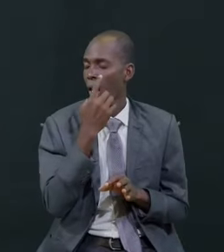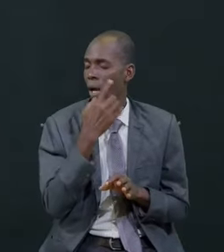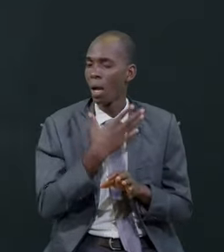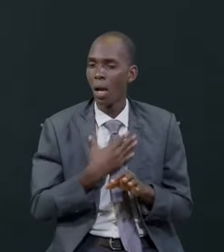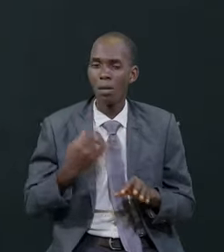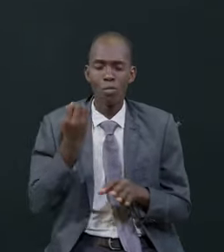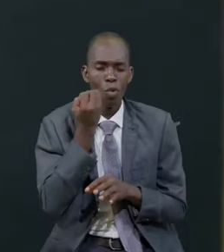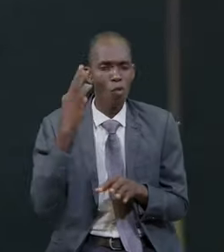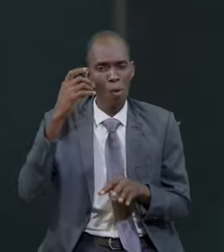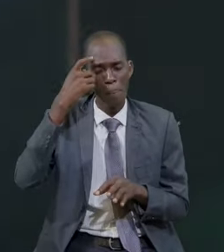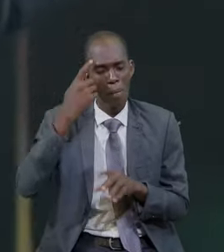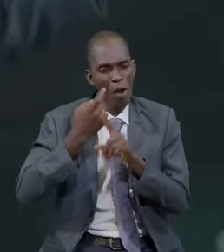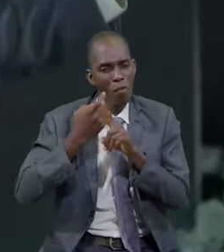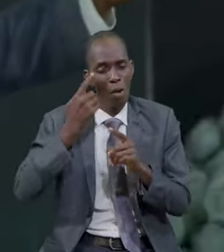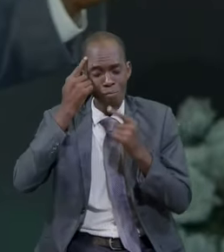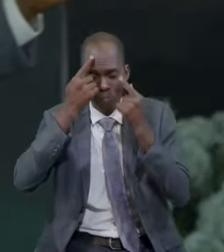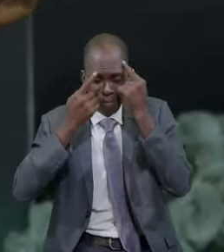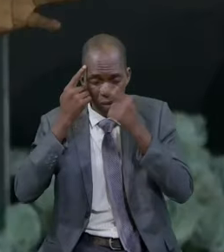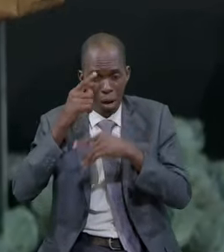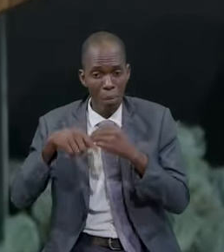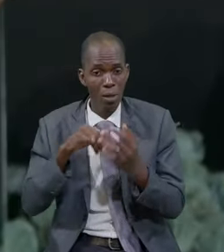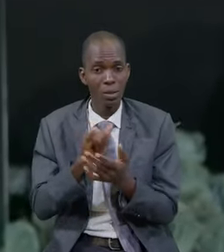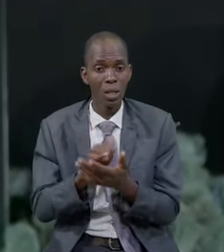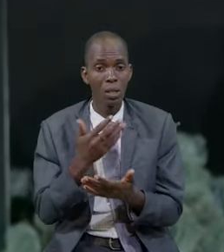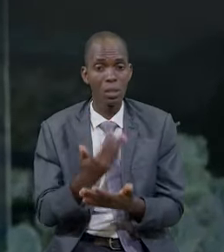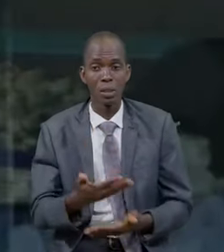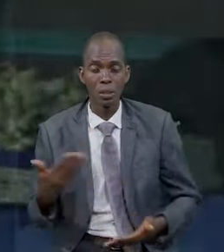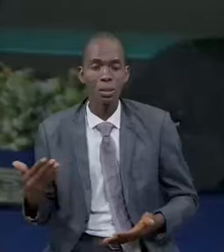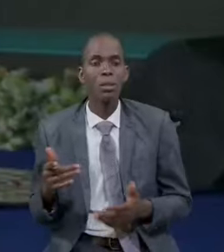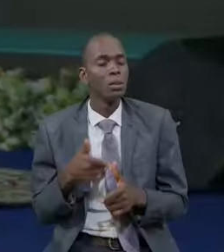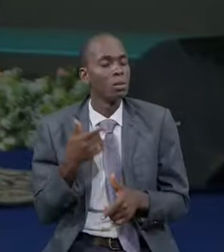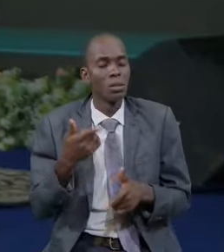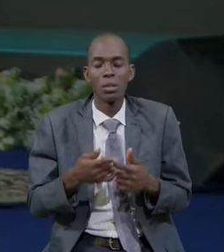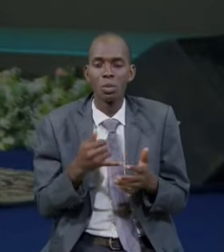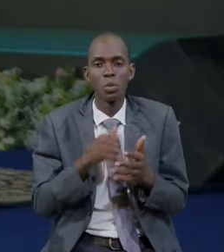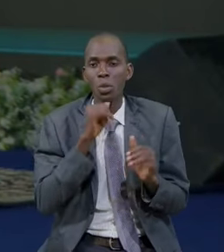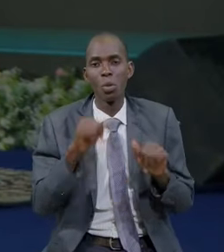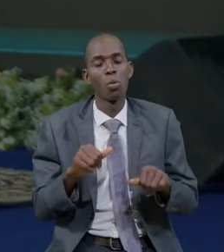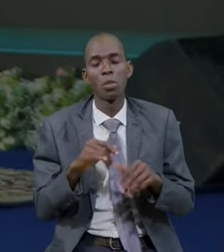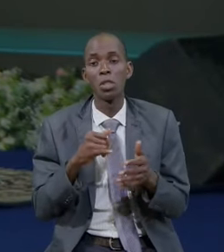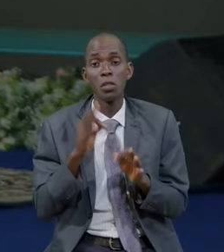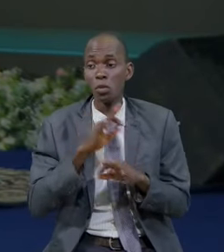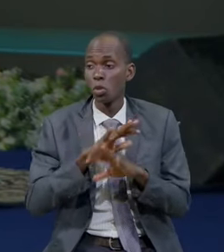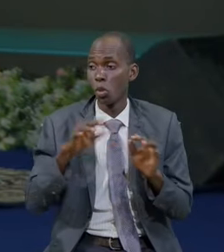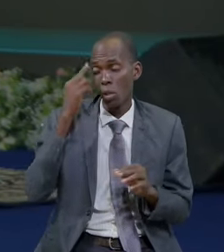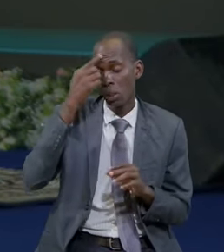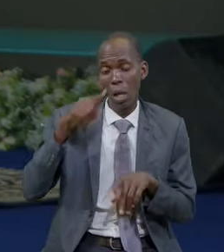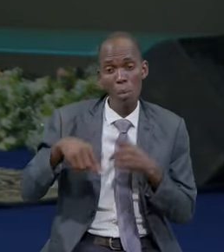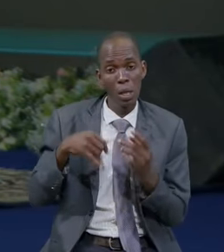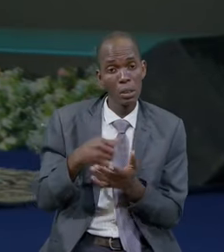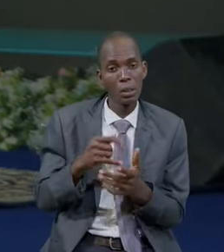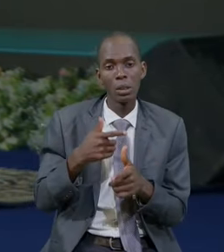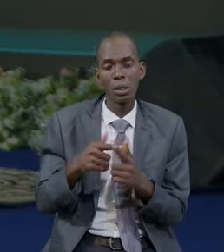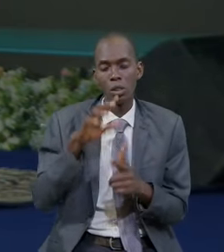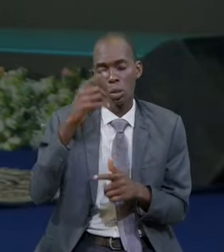penses qui attire, qui t'éloigne les sens. Si tu penses, tes sens ne